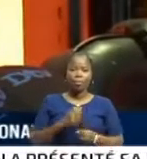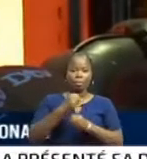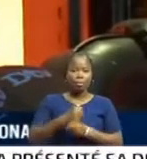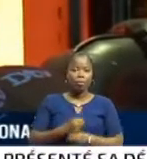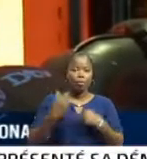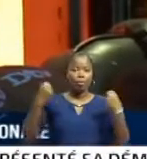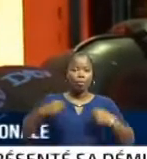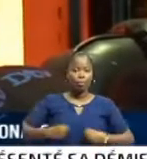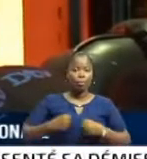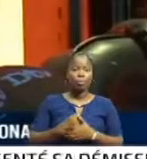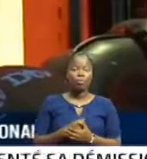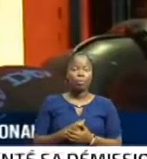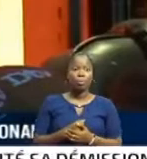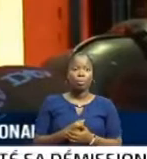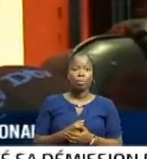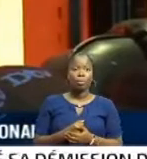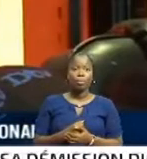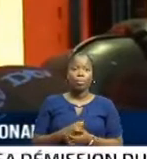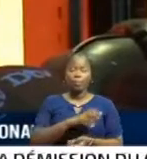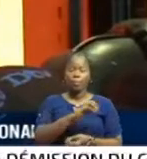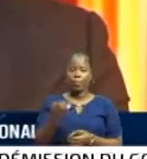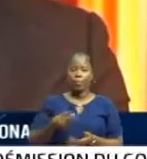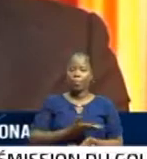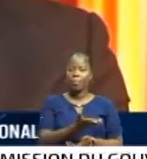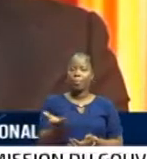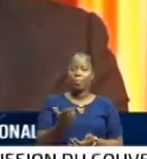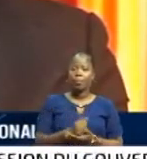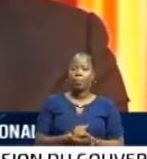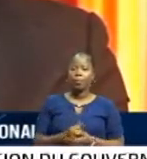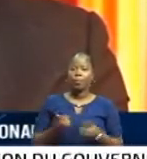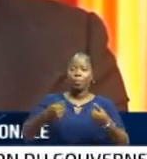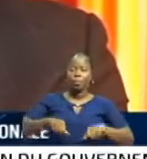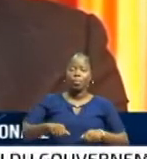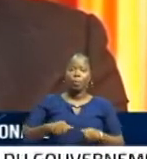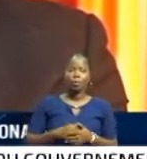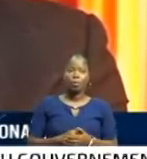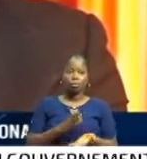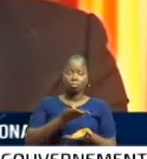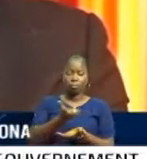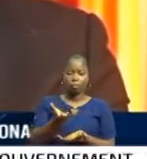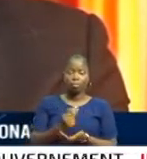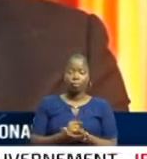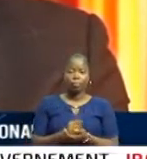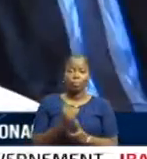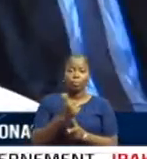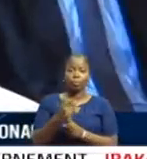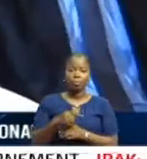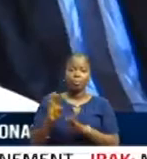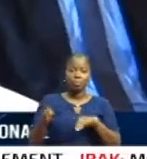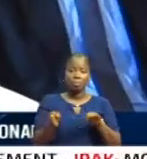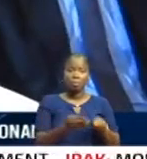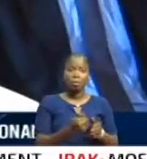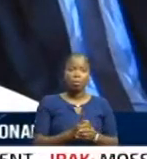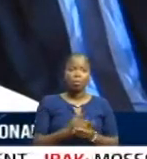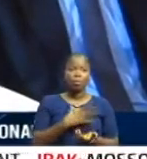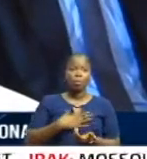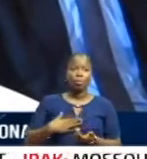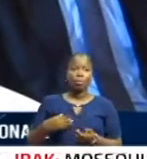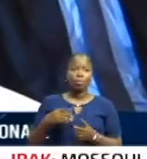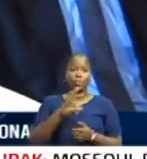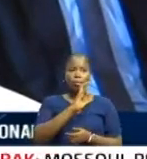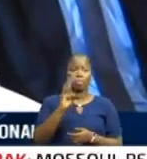mon ministère lui cgl permis d'obtenir les résultats suivants le balayage et le désensablement de